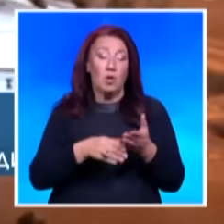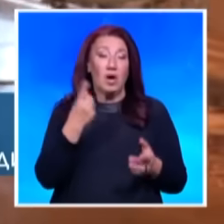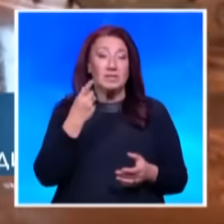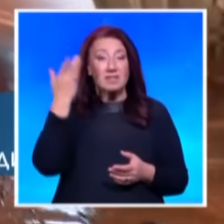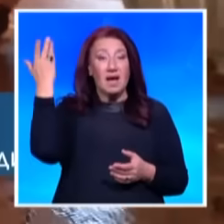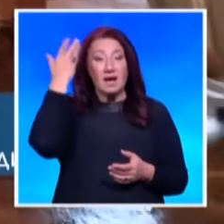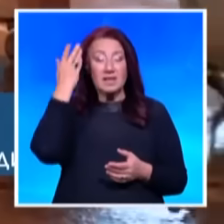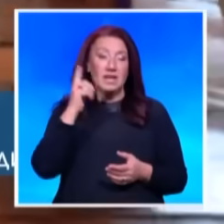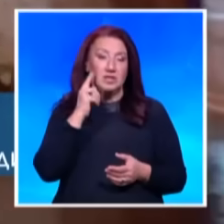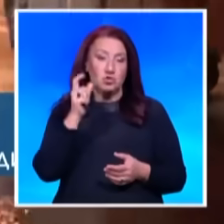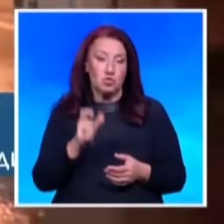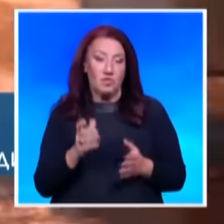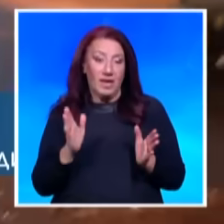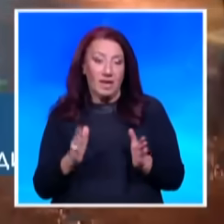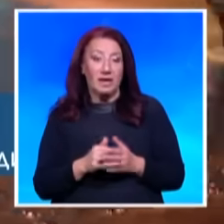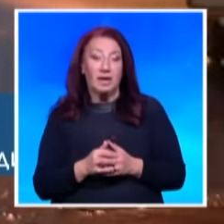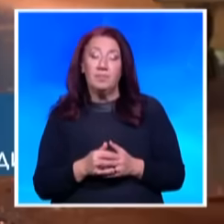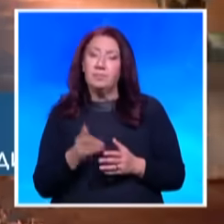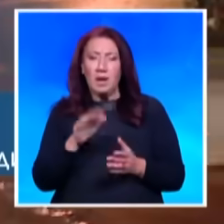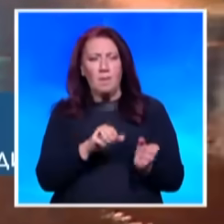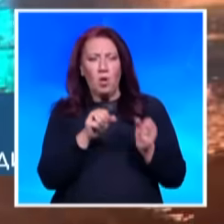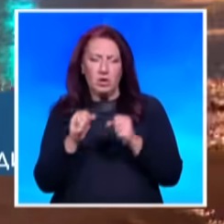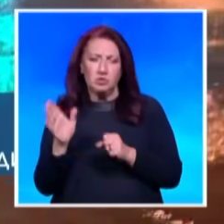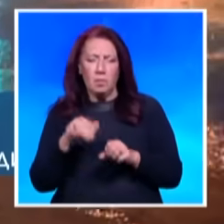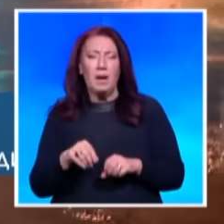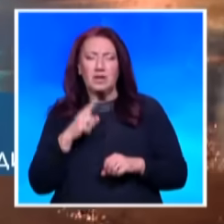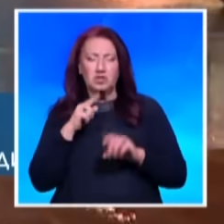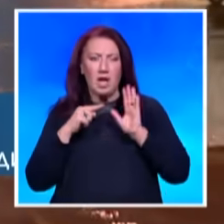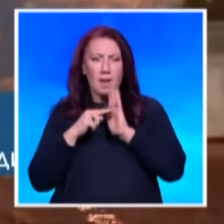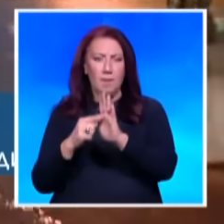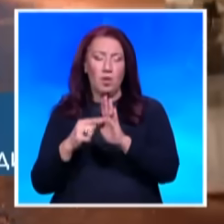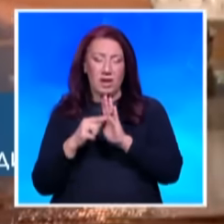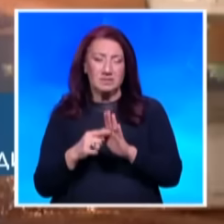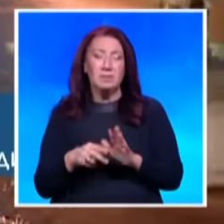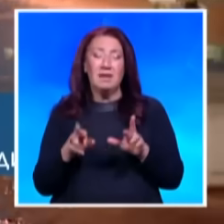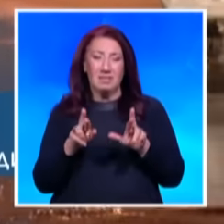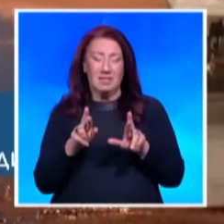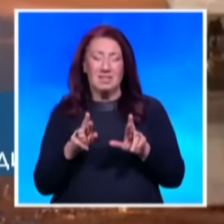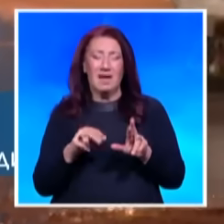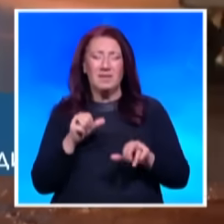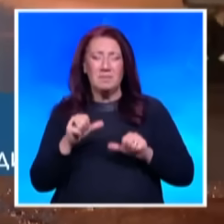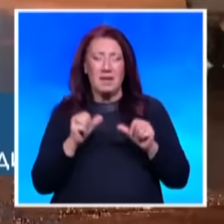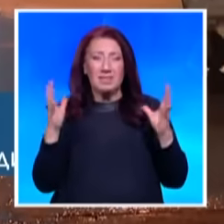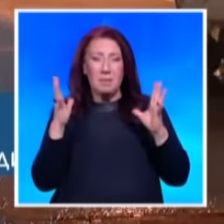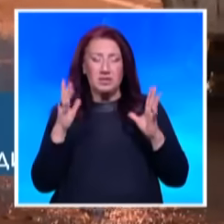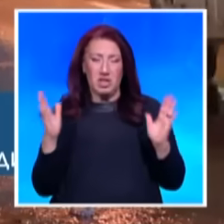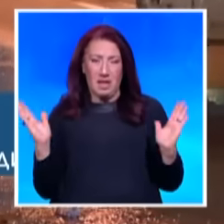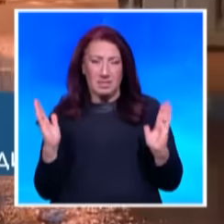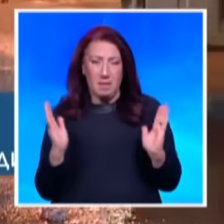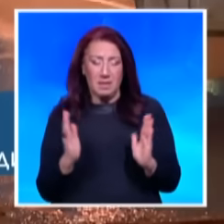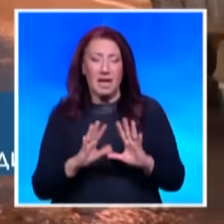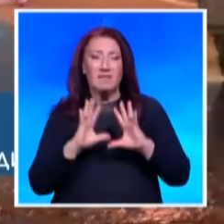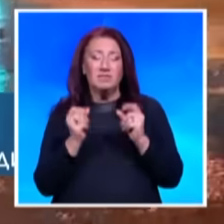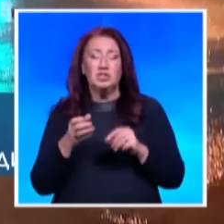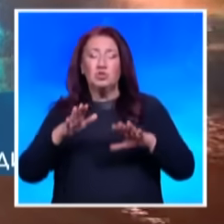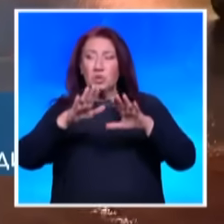това е от тук до този момент. Сигурно отново ще се включваме. Надяваме се напрежението да бъде намалено и всичко да бъде овладяно. Това е